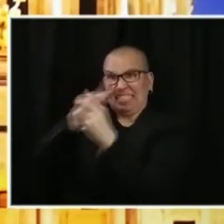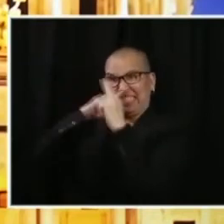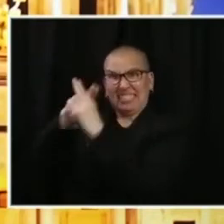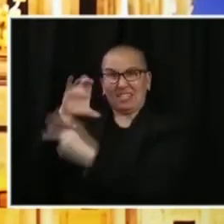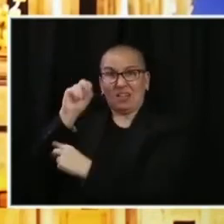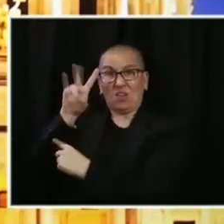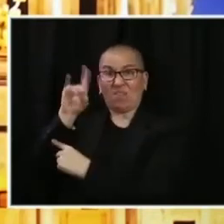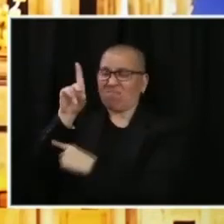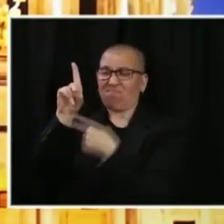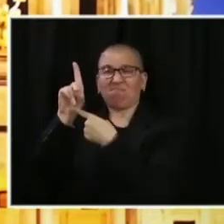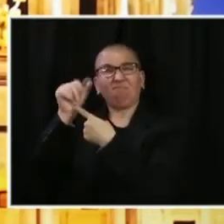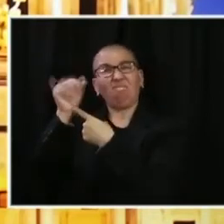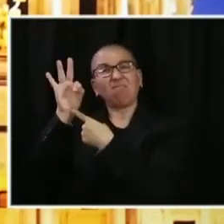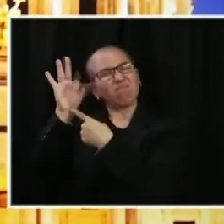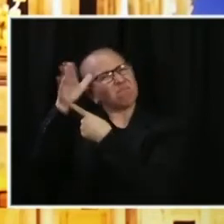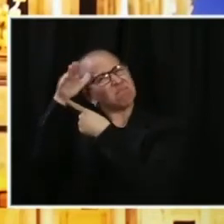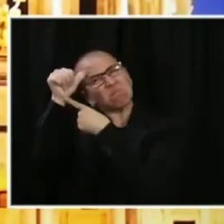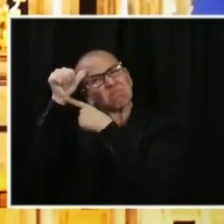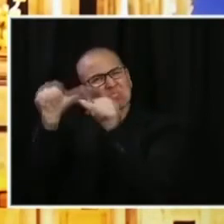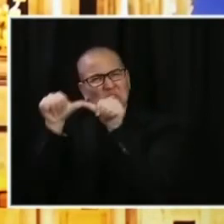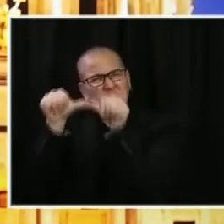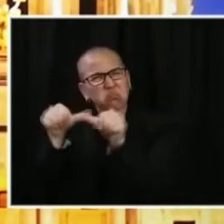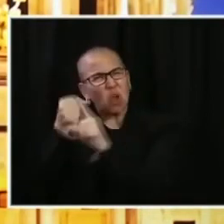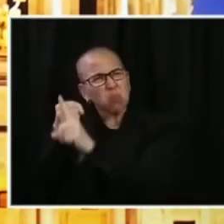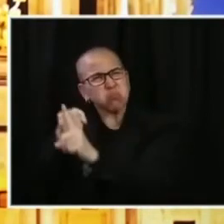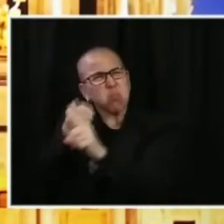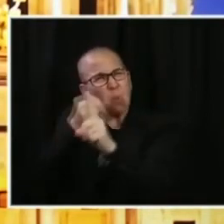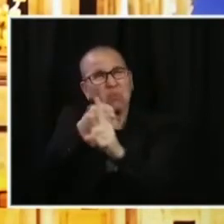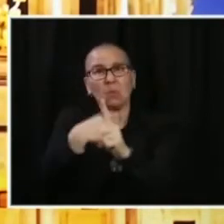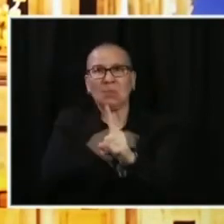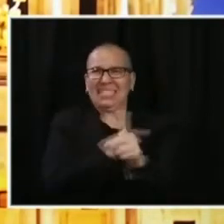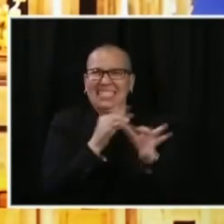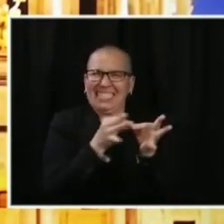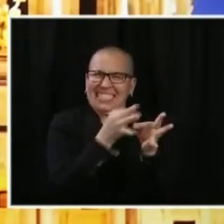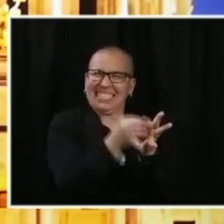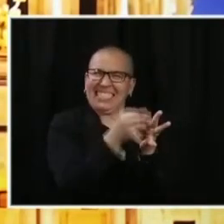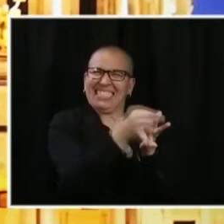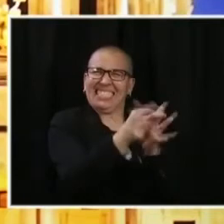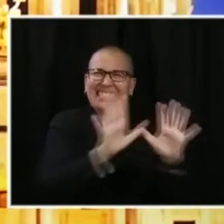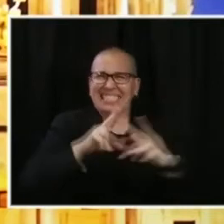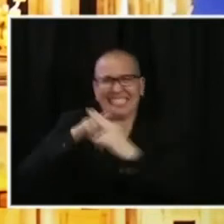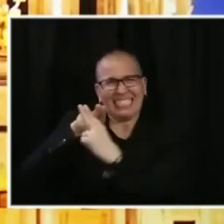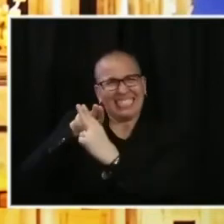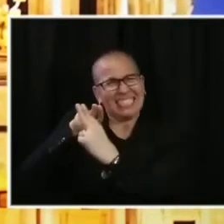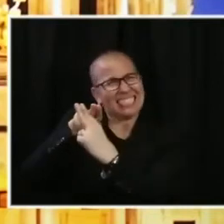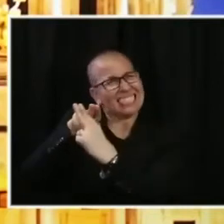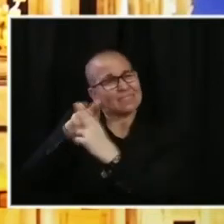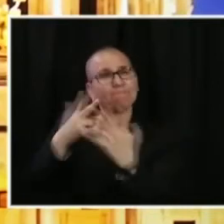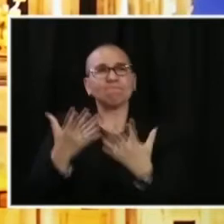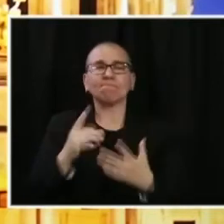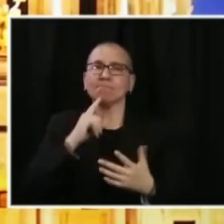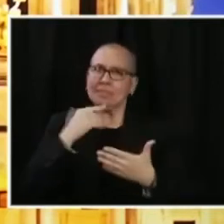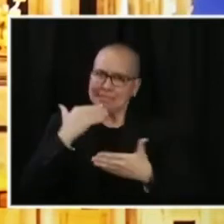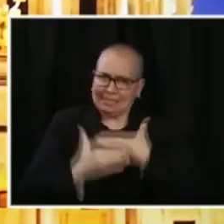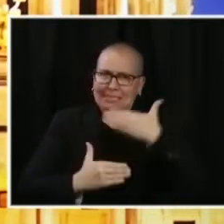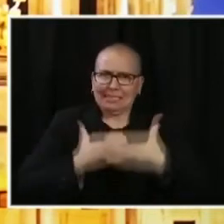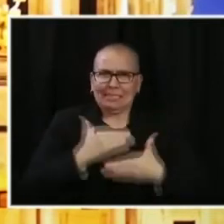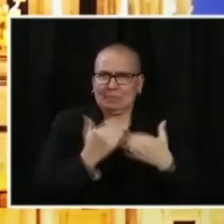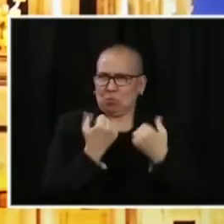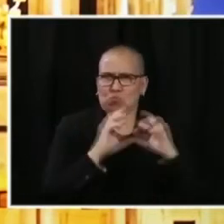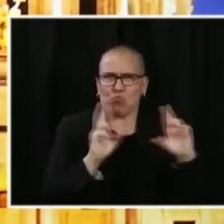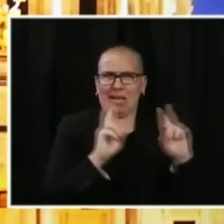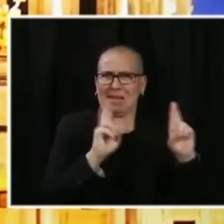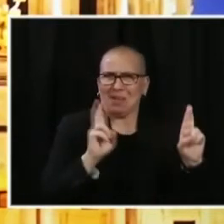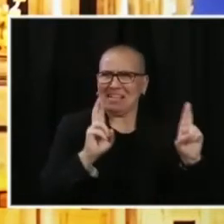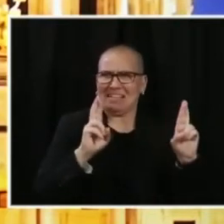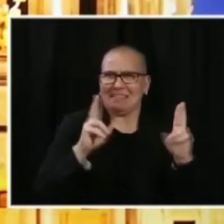có kể kỳ ca từ các món của việc của chúng là cho hồi nó tất nhiên mà bây giờ qua tao có kể là một ba qua có kể kinh doanh bây